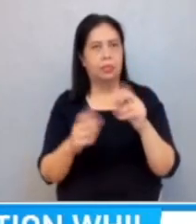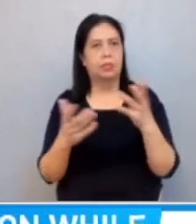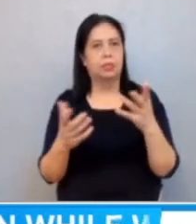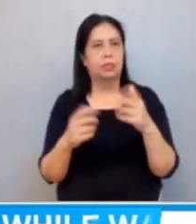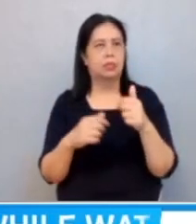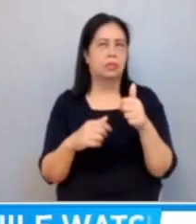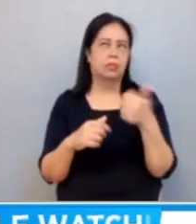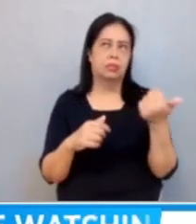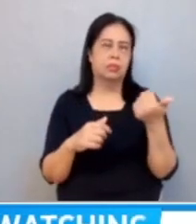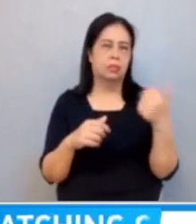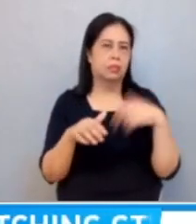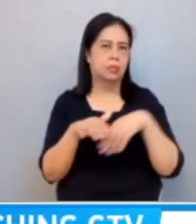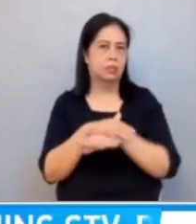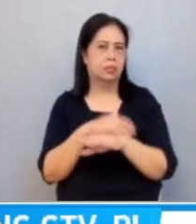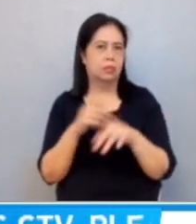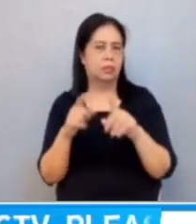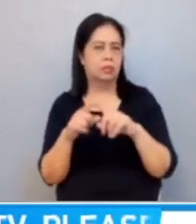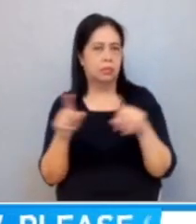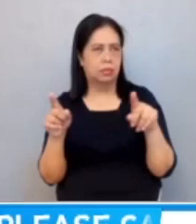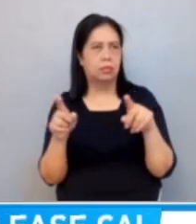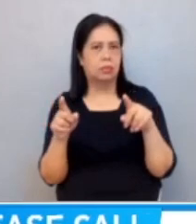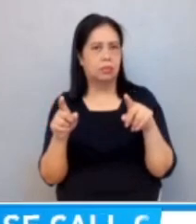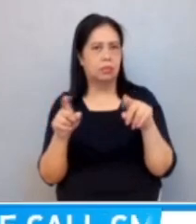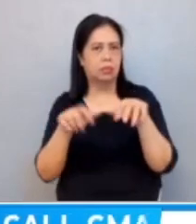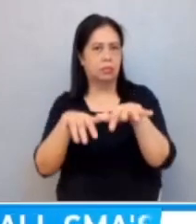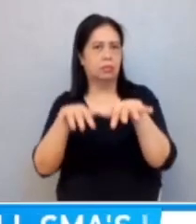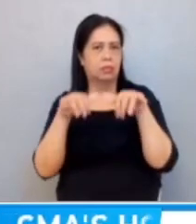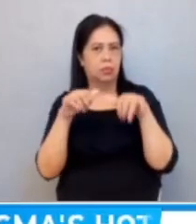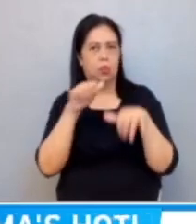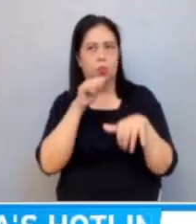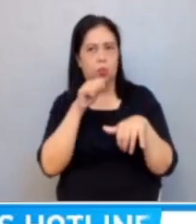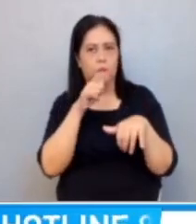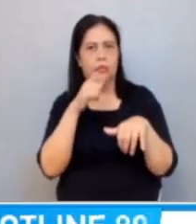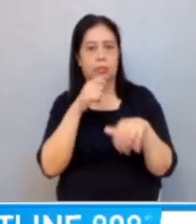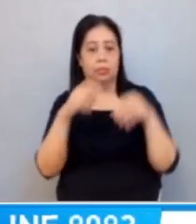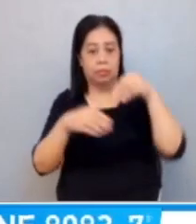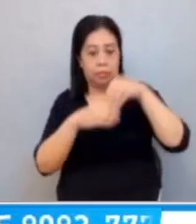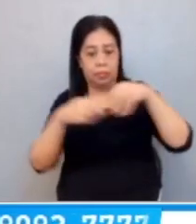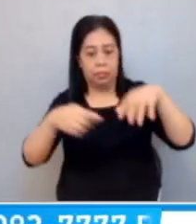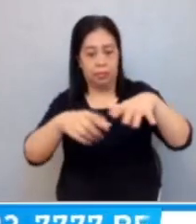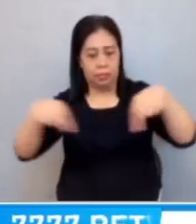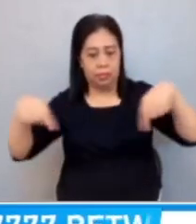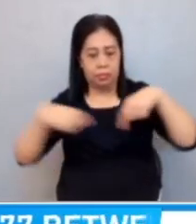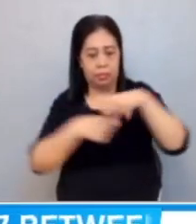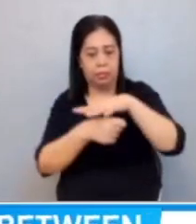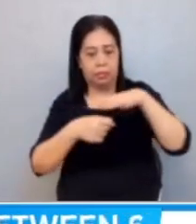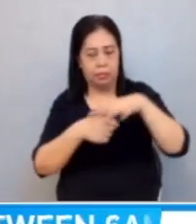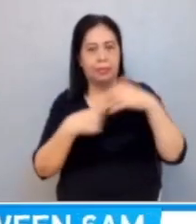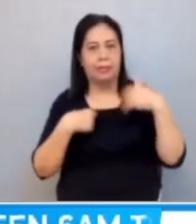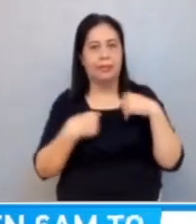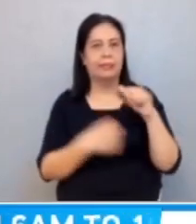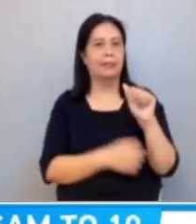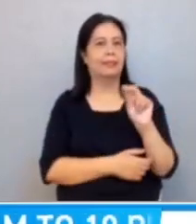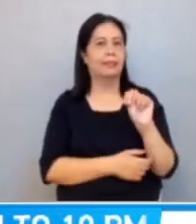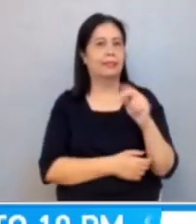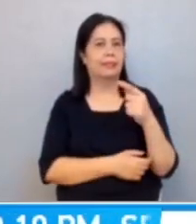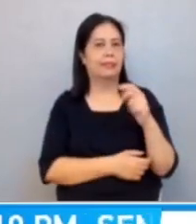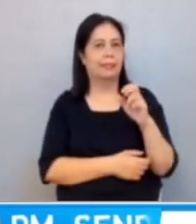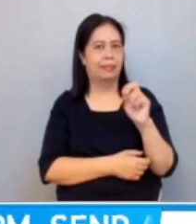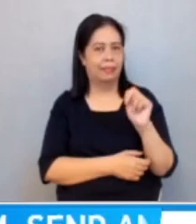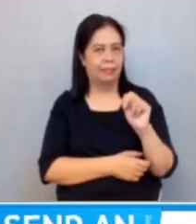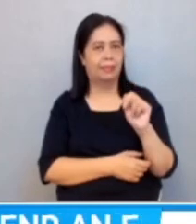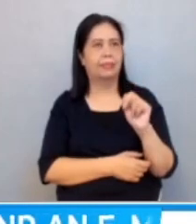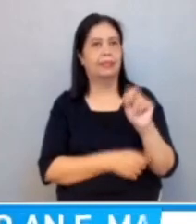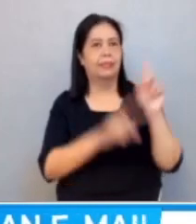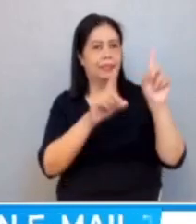mga papasok sa batasan complex na hindi naman pupunta sa bubble areas, merong antigen testing on-site.